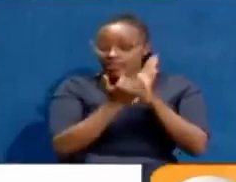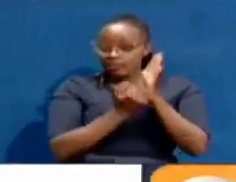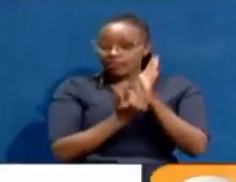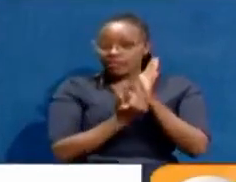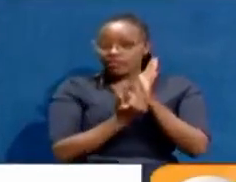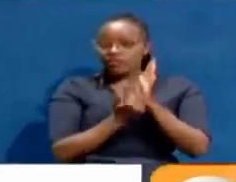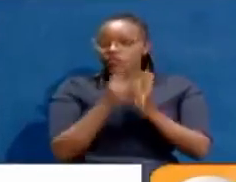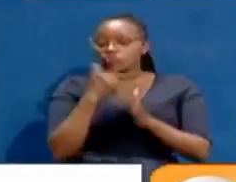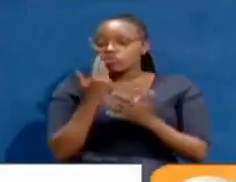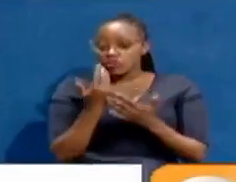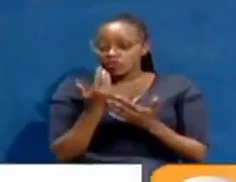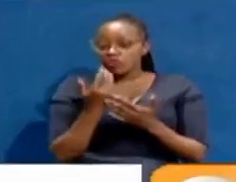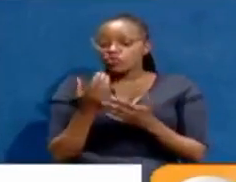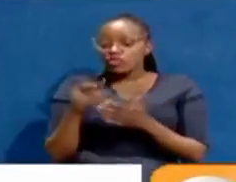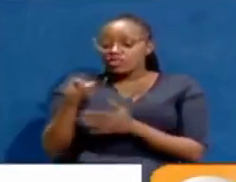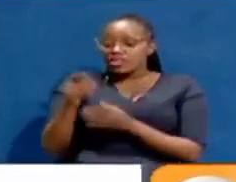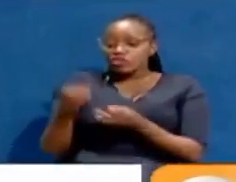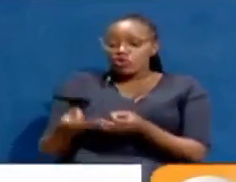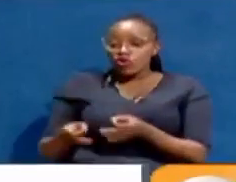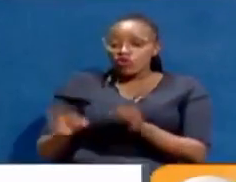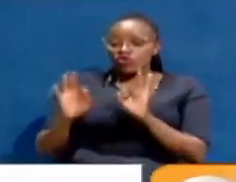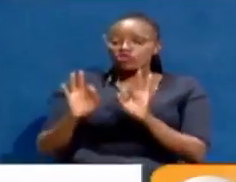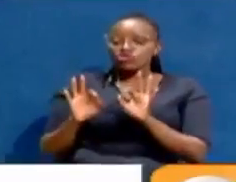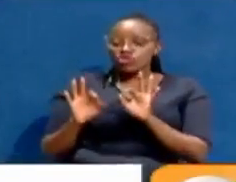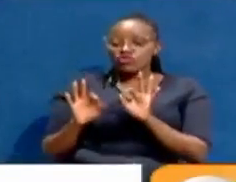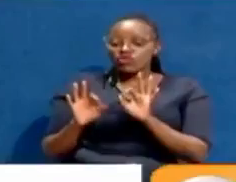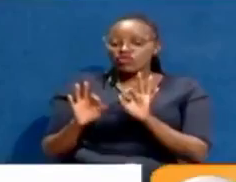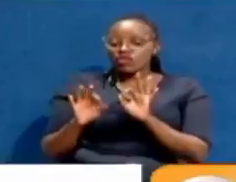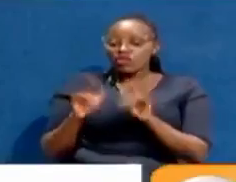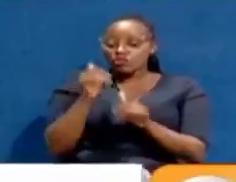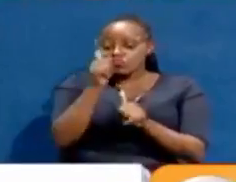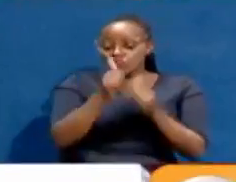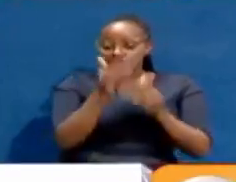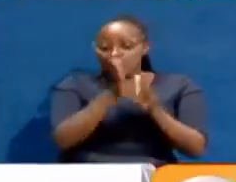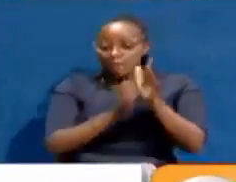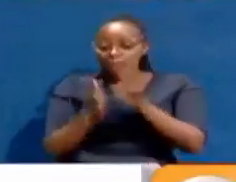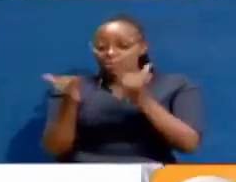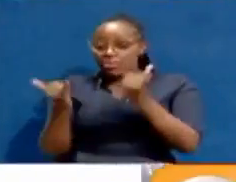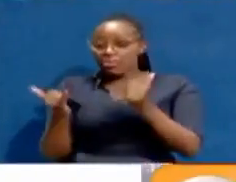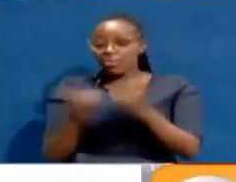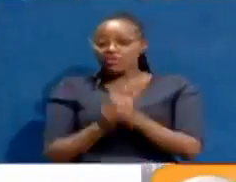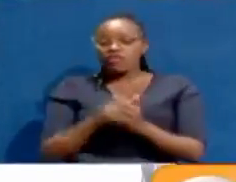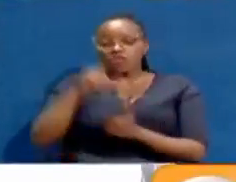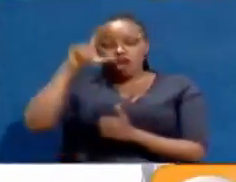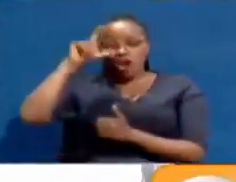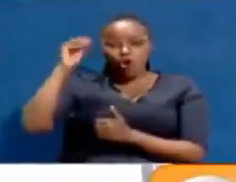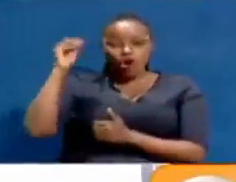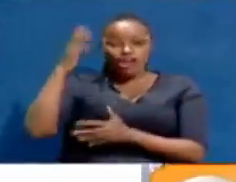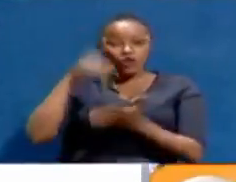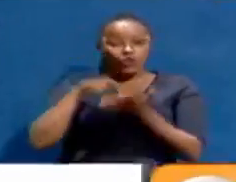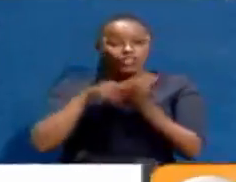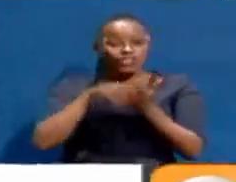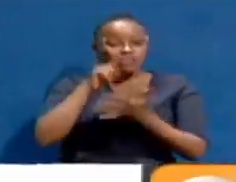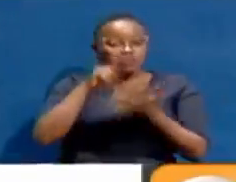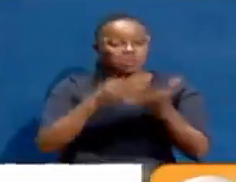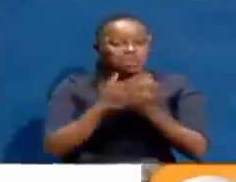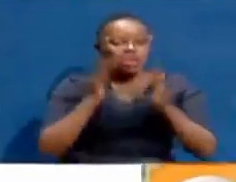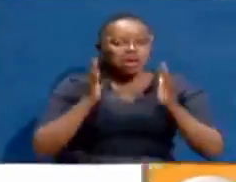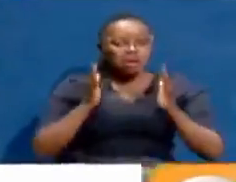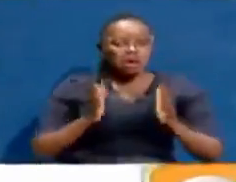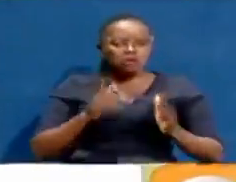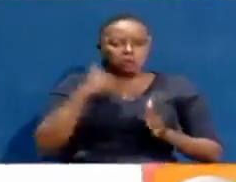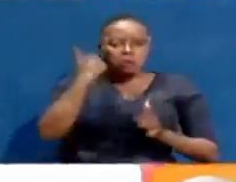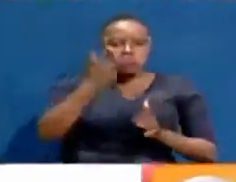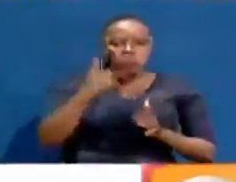statement to the formal charges which are now being prepared. Orengo akisisitiza kuwa hakuna